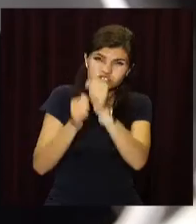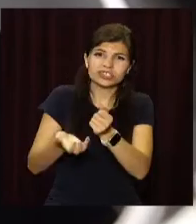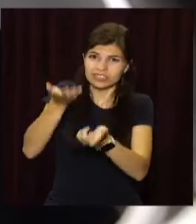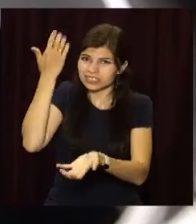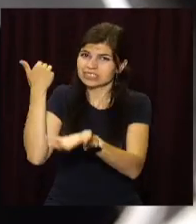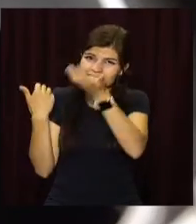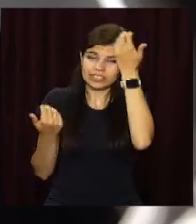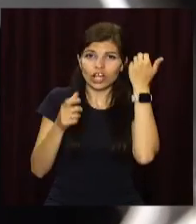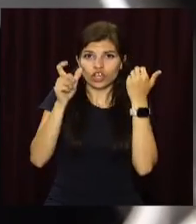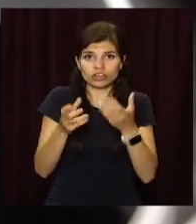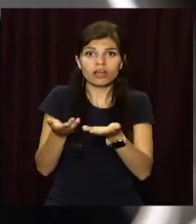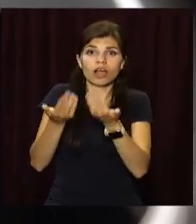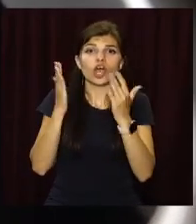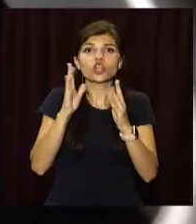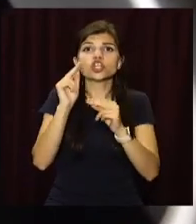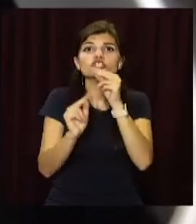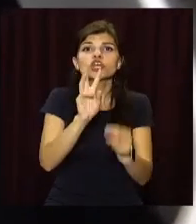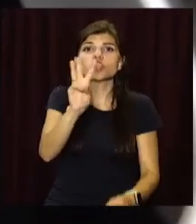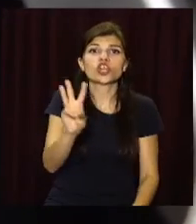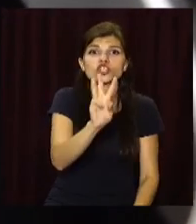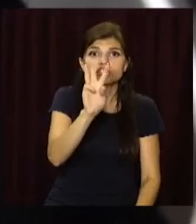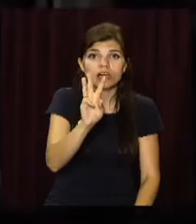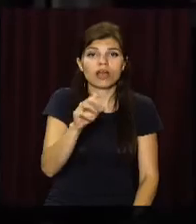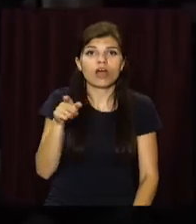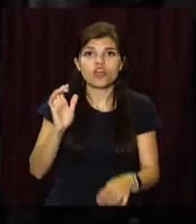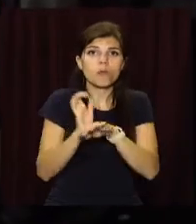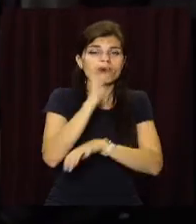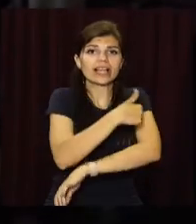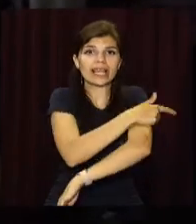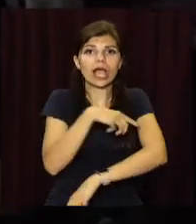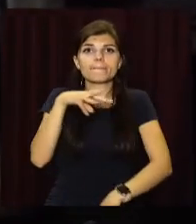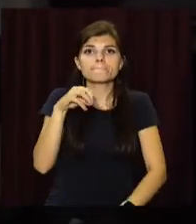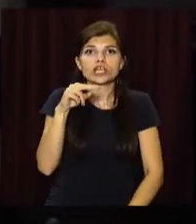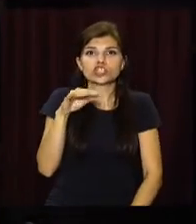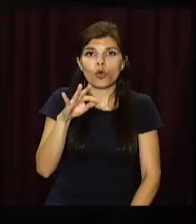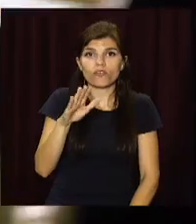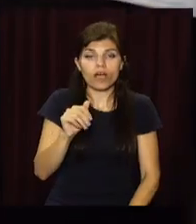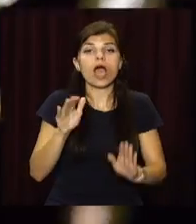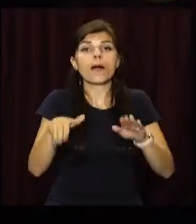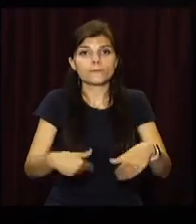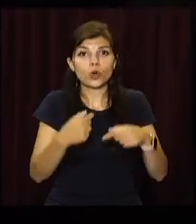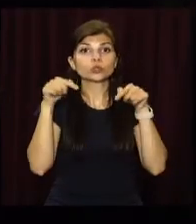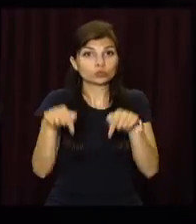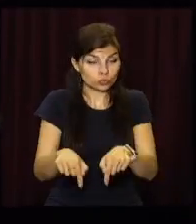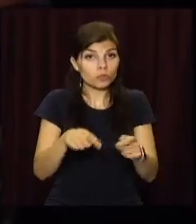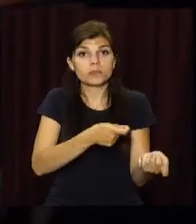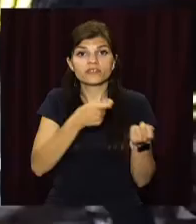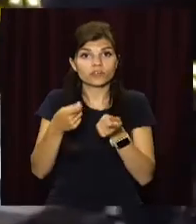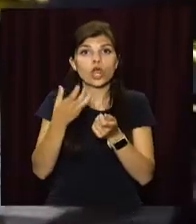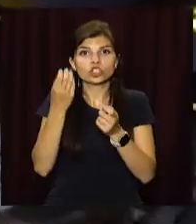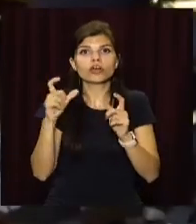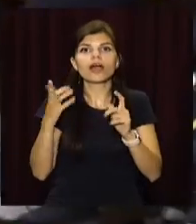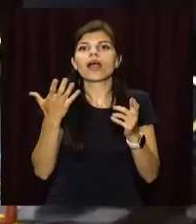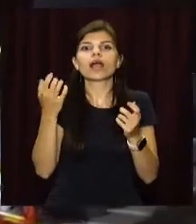людей. Водія дістали лише через 3 години. Його доправили до лікарні Мечникова. А потім сюди ж привезли пасажира,